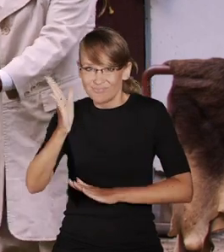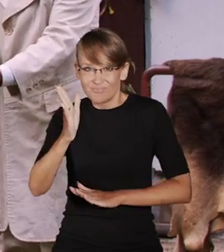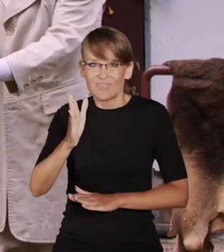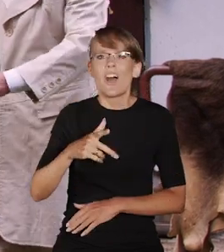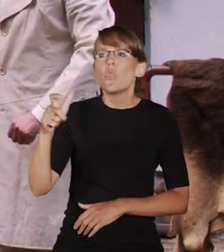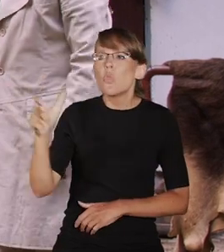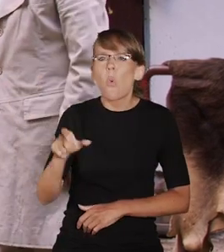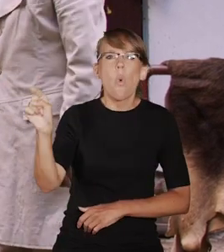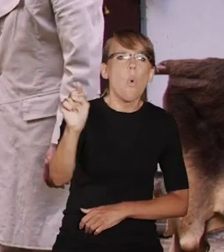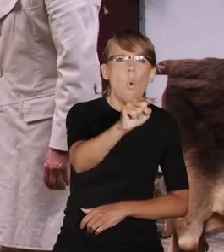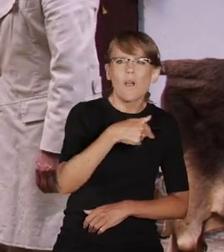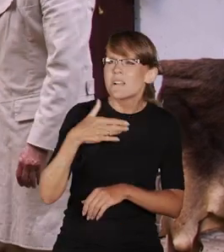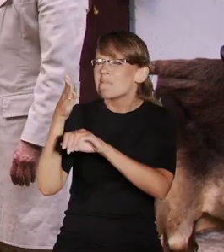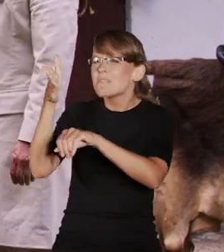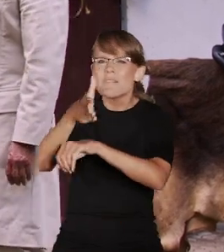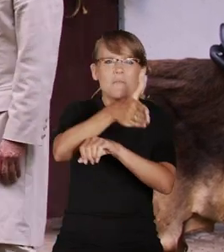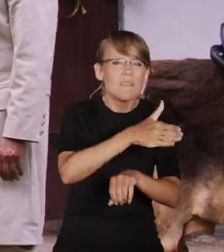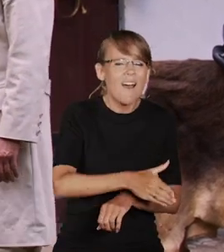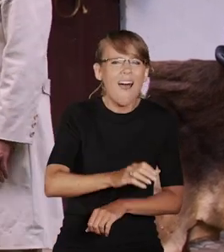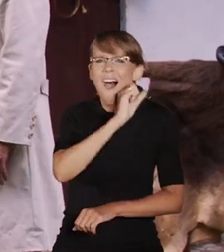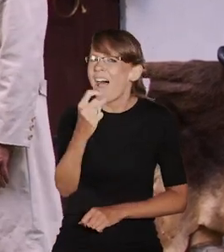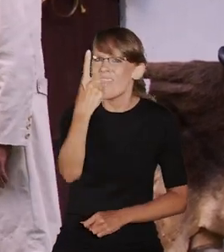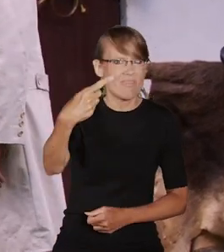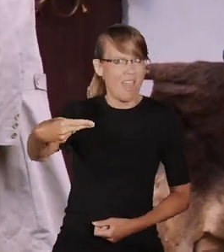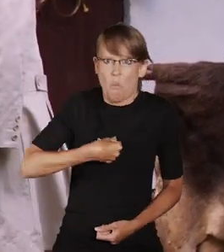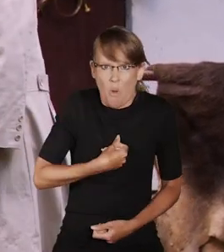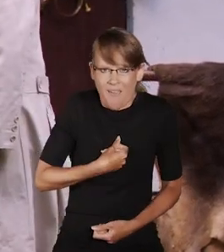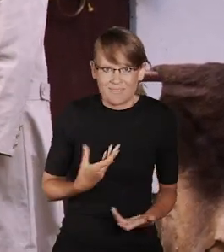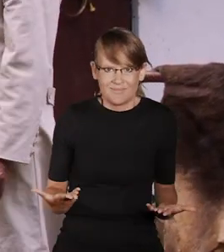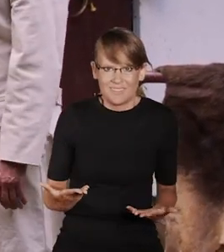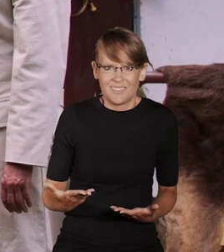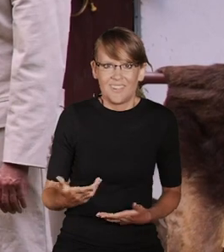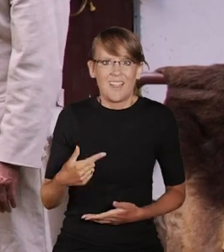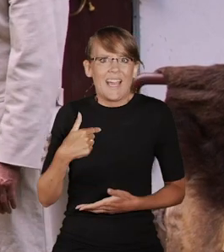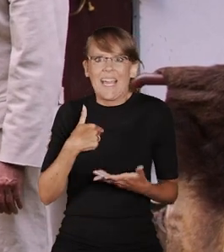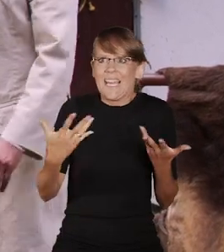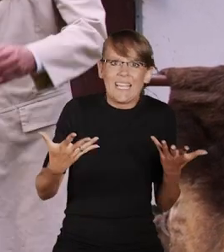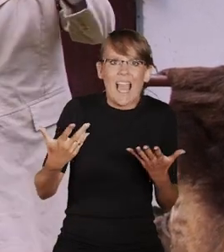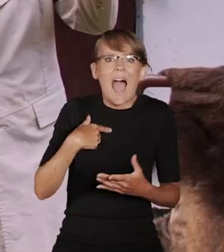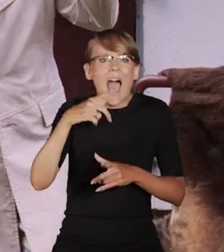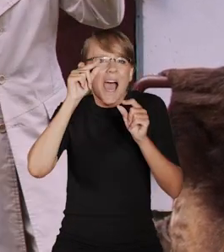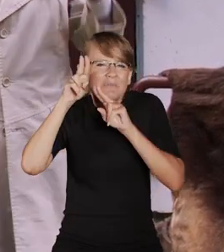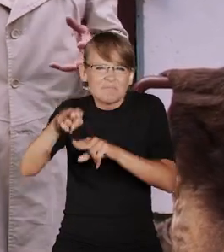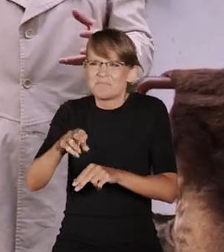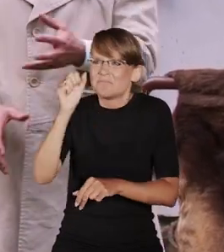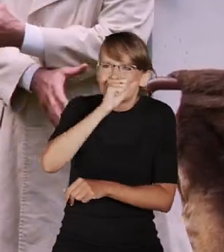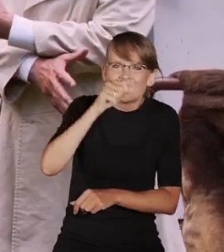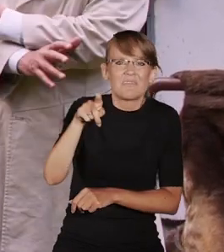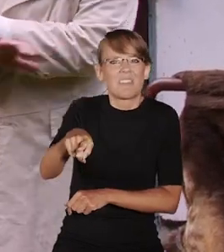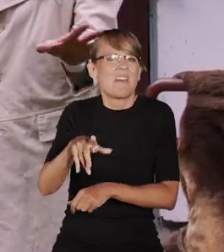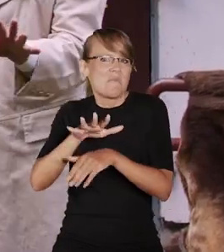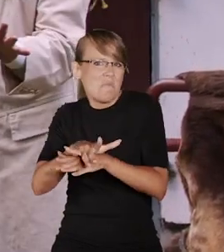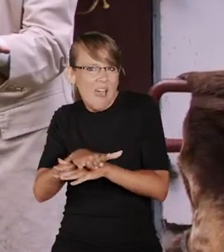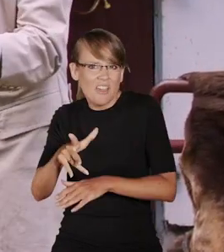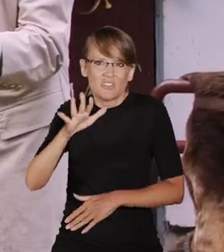zawsze taki zły? Jakże tu się nie złościć, na litość boską, człowiek ma nóż na gardle. Wyjechałem wczoraj z rana.